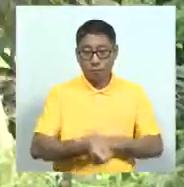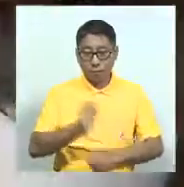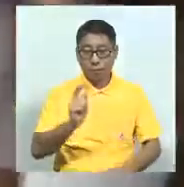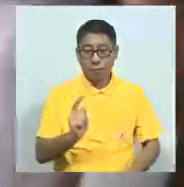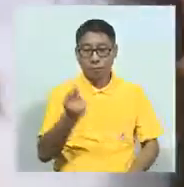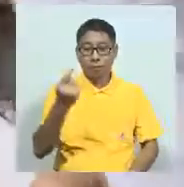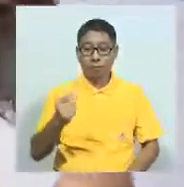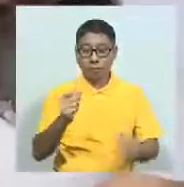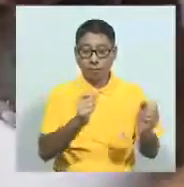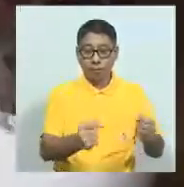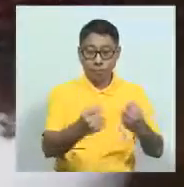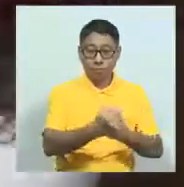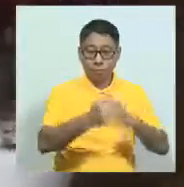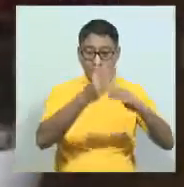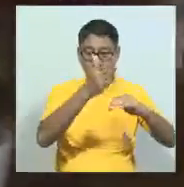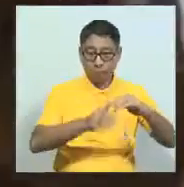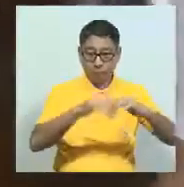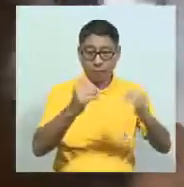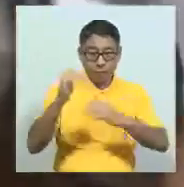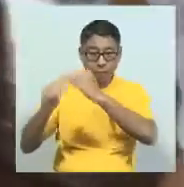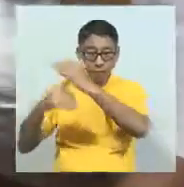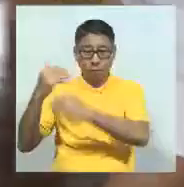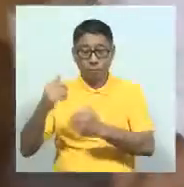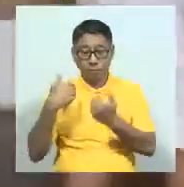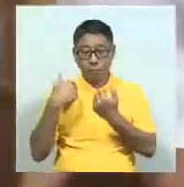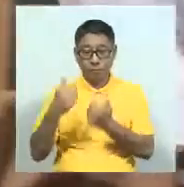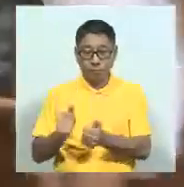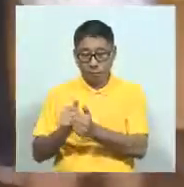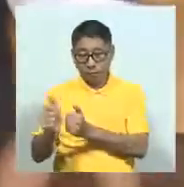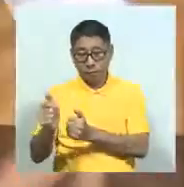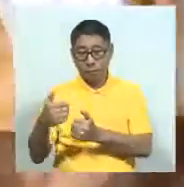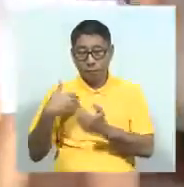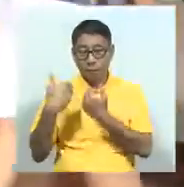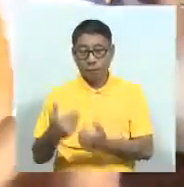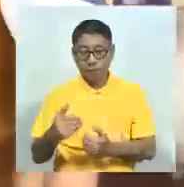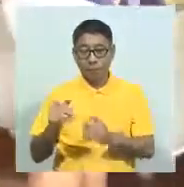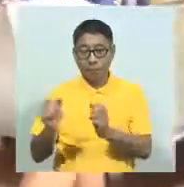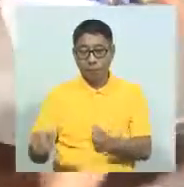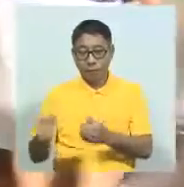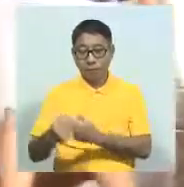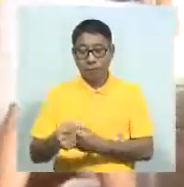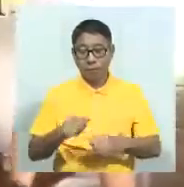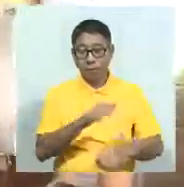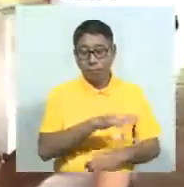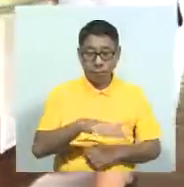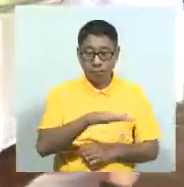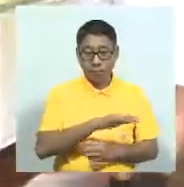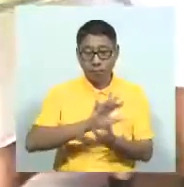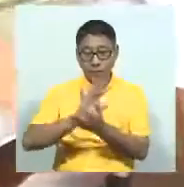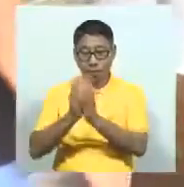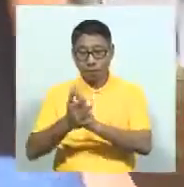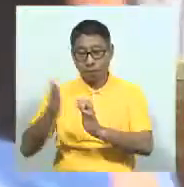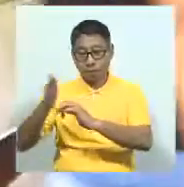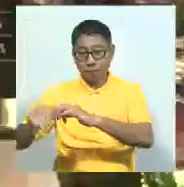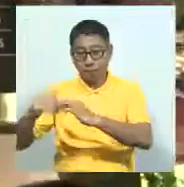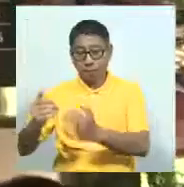จึงทำให้สวนทุเรียนแห่งนี้ถูกพัฒนาให้มีความทันสมัยด้วยการทำให้สวนทุเรียนที่ธรรมดากลายเป็นสวนทุเรียนค